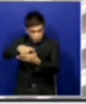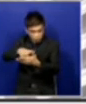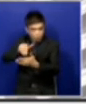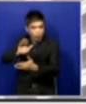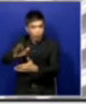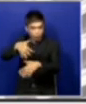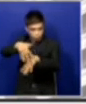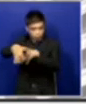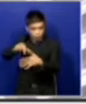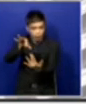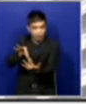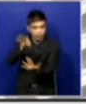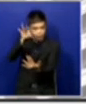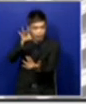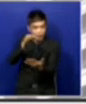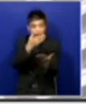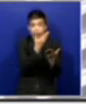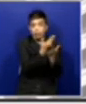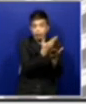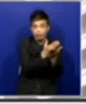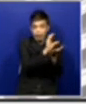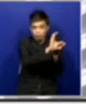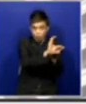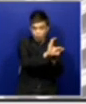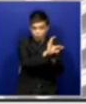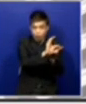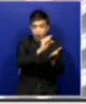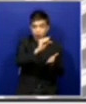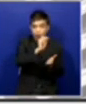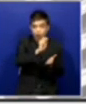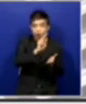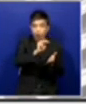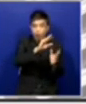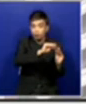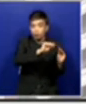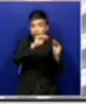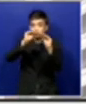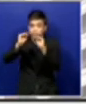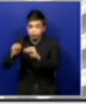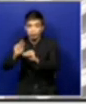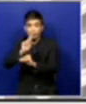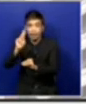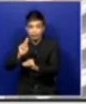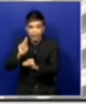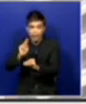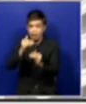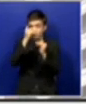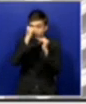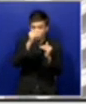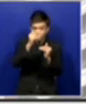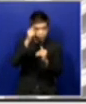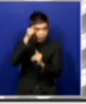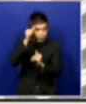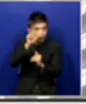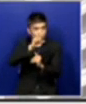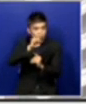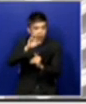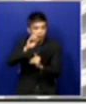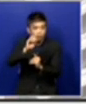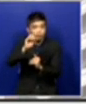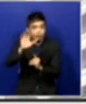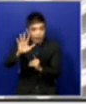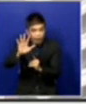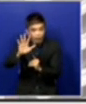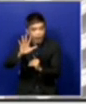ายละเอียดของการโอนไปใช้เนี่ยสิ่งที่ควรจะเป็นนะครับเขาตั้งเวลาไว้105วันเพื่ออะไรครับเพื่อว่าคุณจ